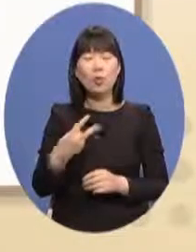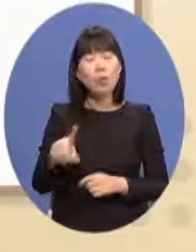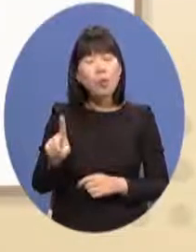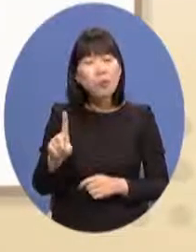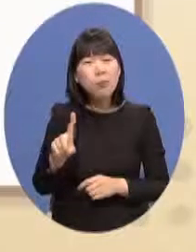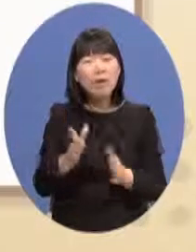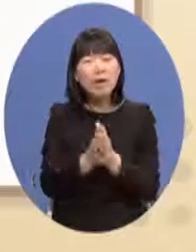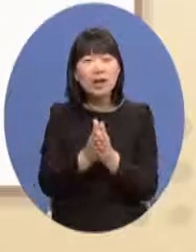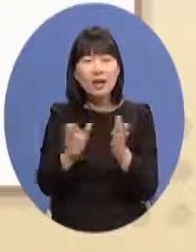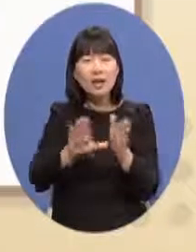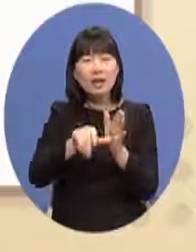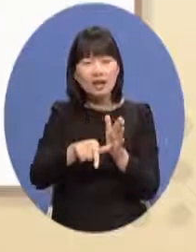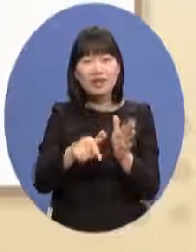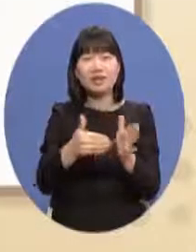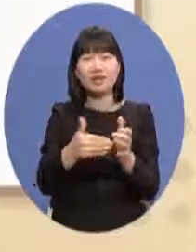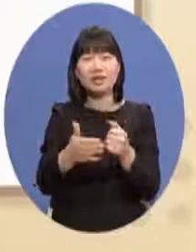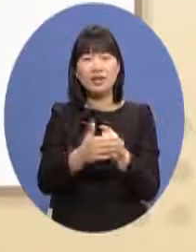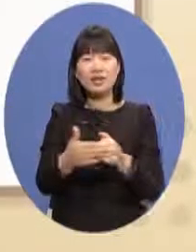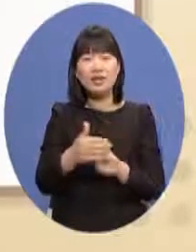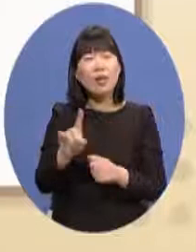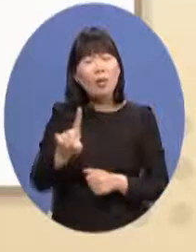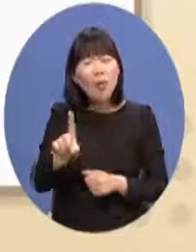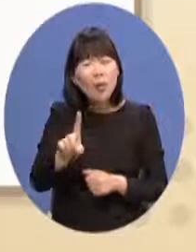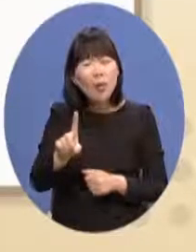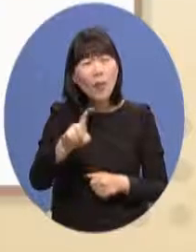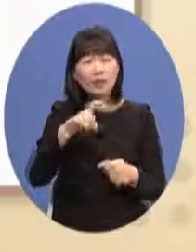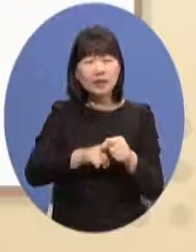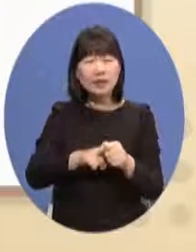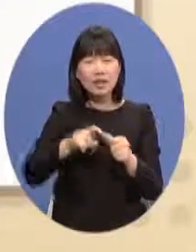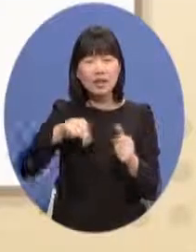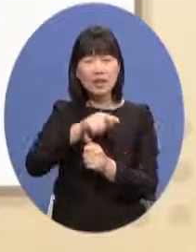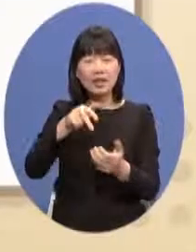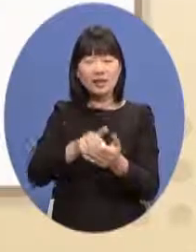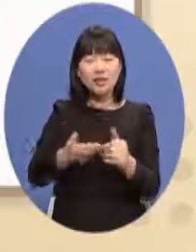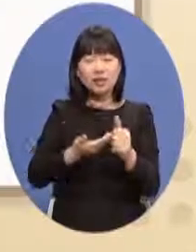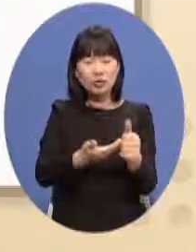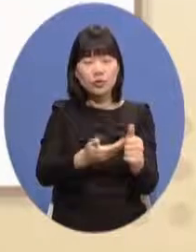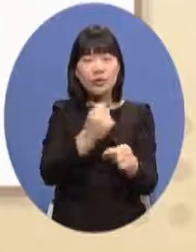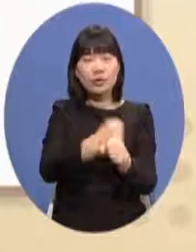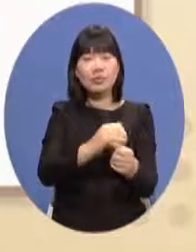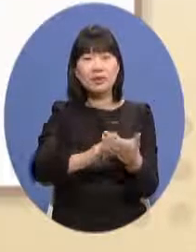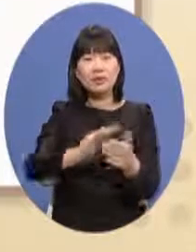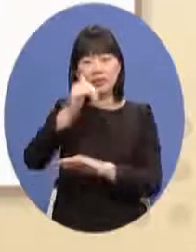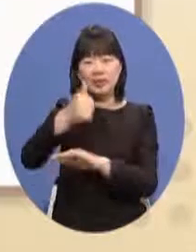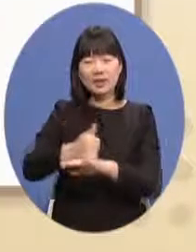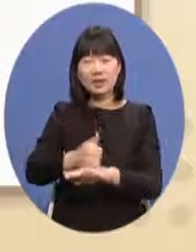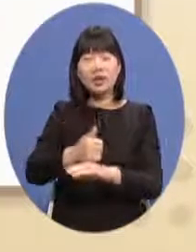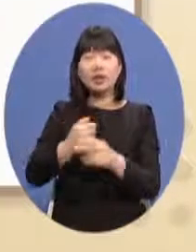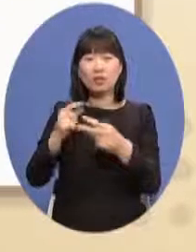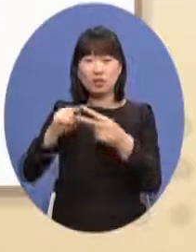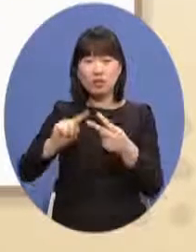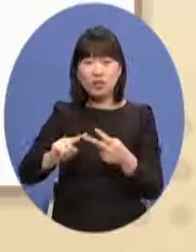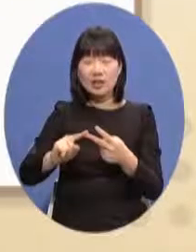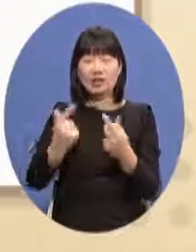땡땡이 시작되는 시기이므로 땡땡적 자극을 주도록 합니다. 마지막 두 개는 같은 단어입니다.